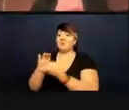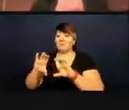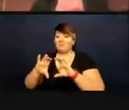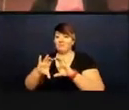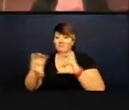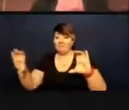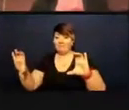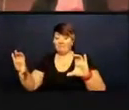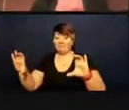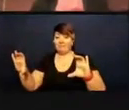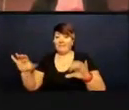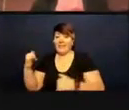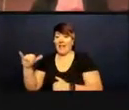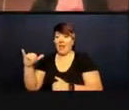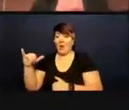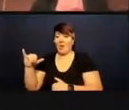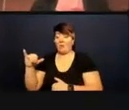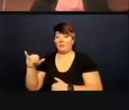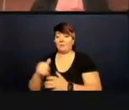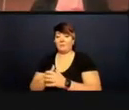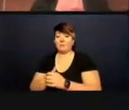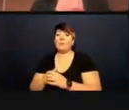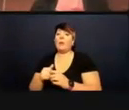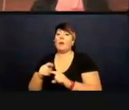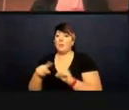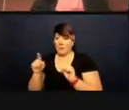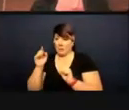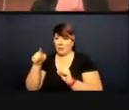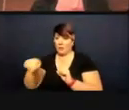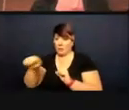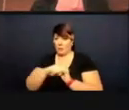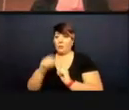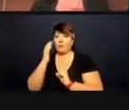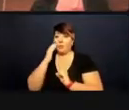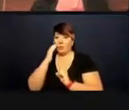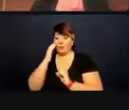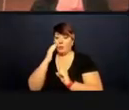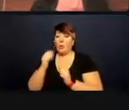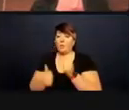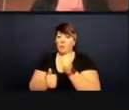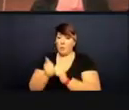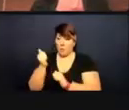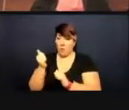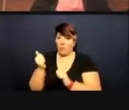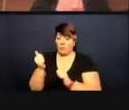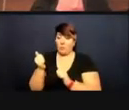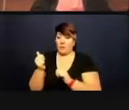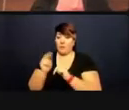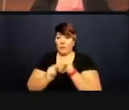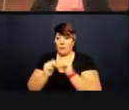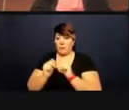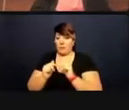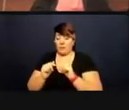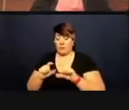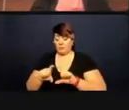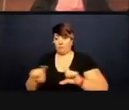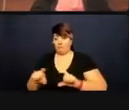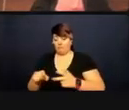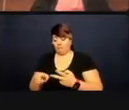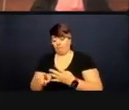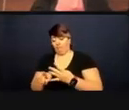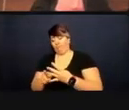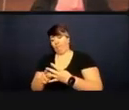hali ya moderate ama wastani kutoka 70 hadi 84.